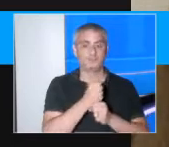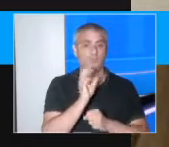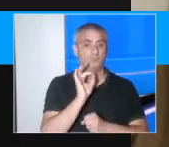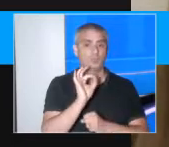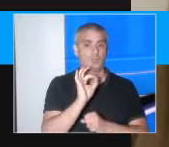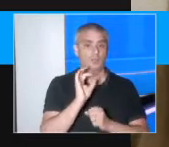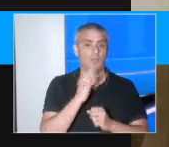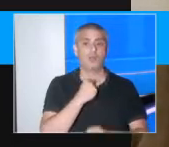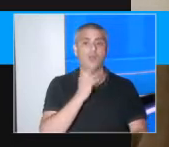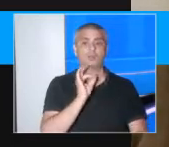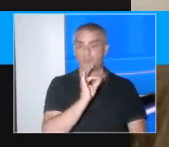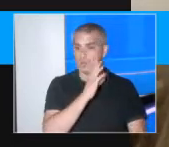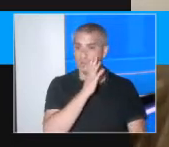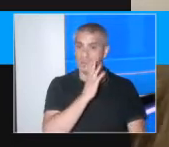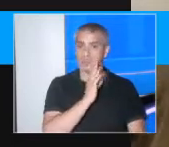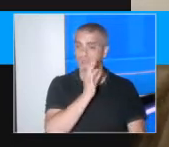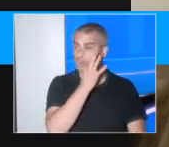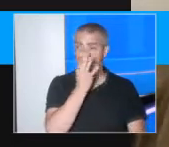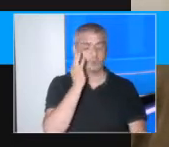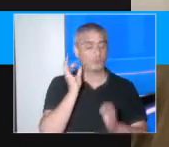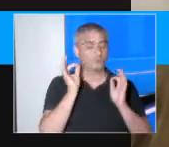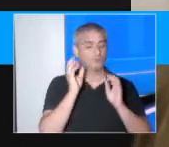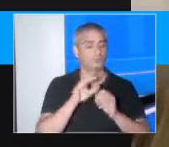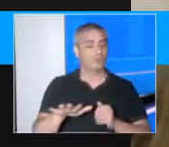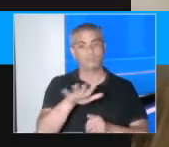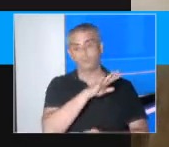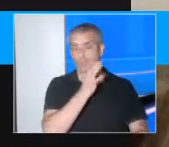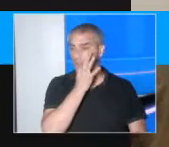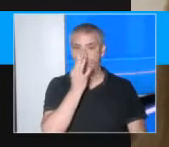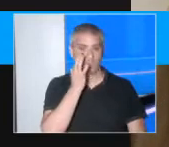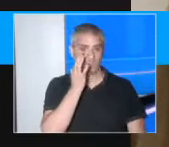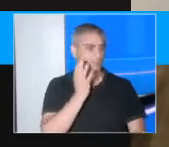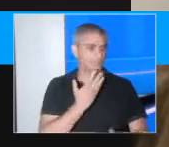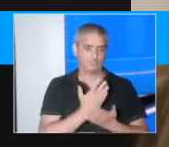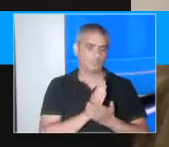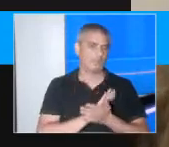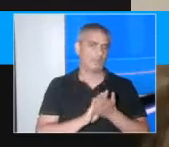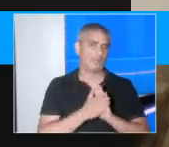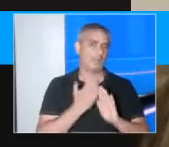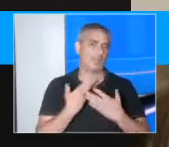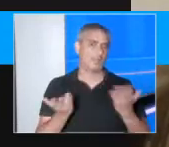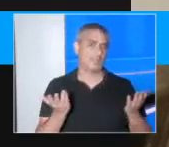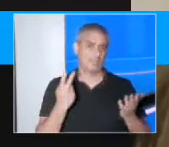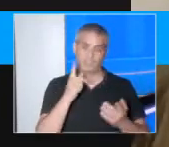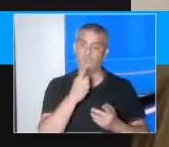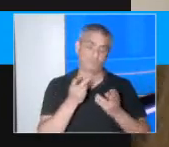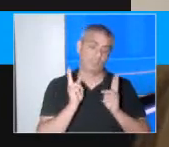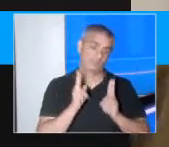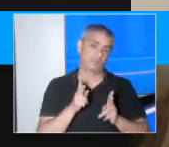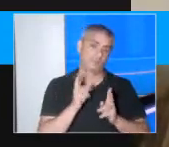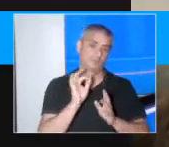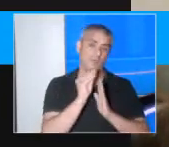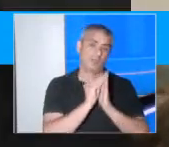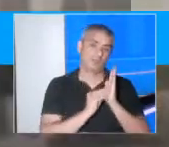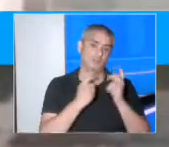הזאת, הקול שלו, הבדואי, הקול הרשמי של הפזורה הבדואית בכנסת, לא קיים יותר, וזה בעצם פותח פתח בשביל